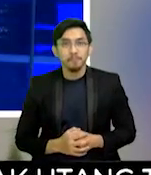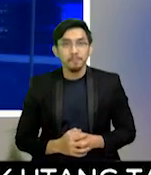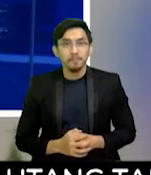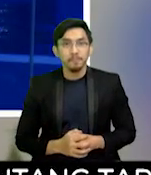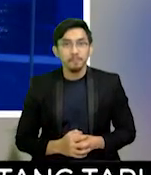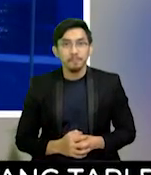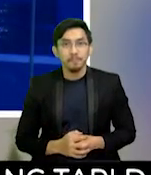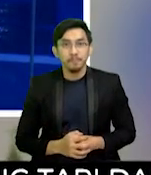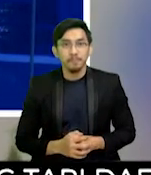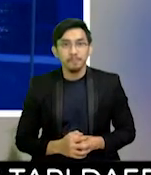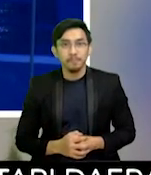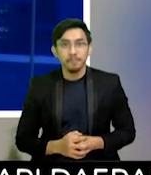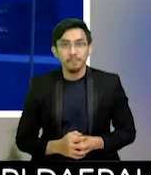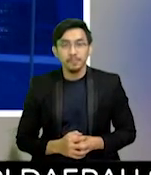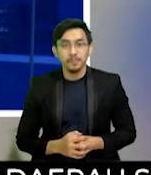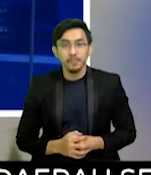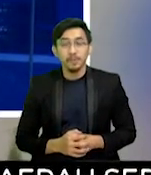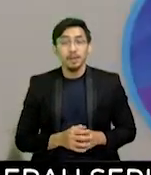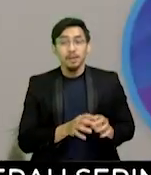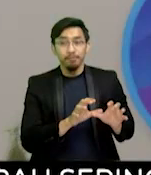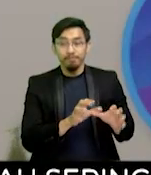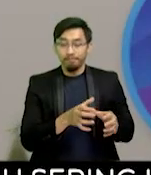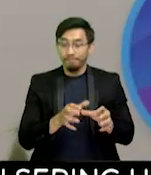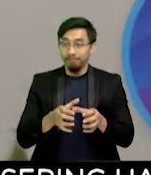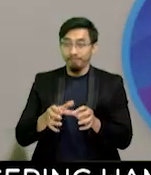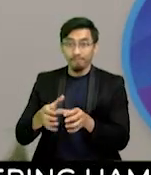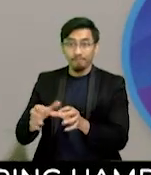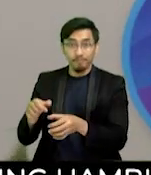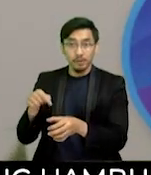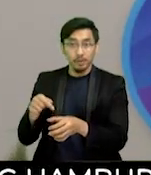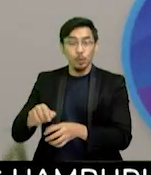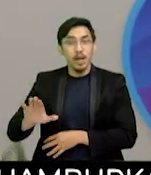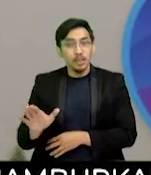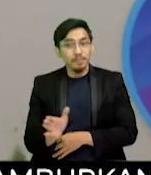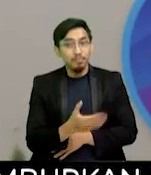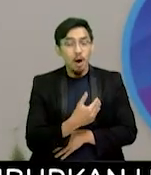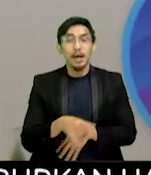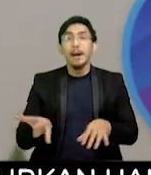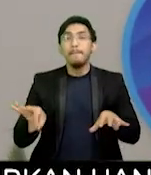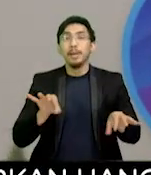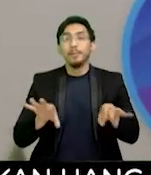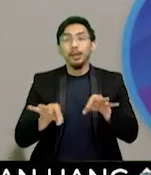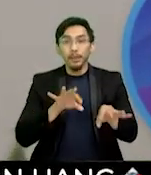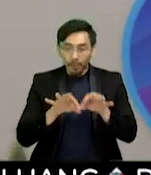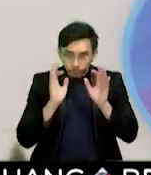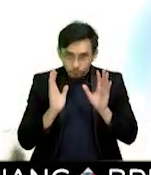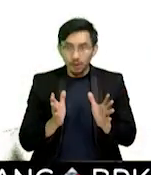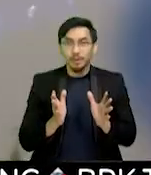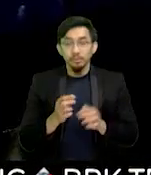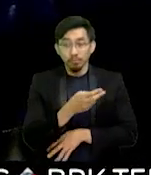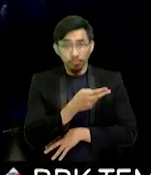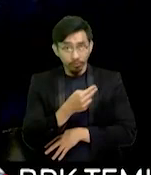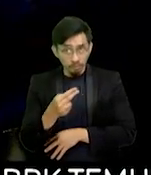itu berdasarkan filteran dari datanya Langit Musik. Sehingga malam ini adalah malam pertama Langit Musik, Indonesian Music Awards diselenggarakan.